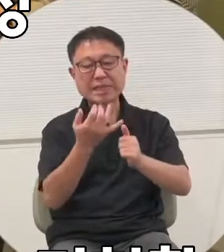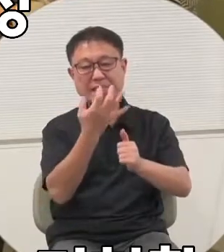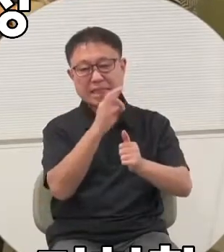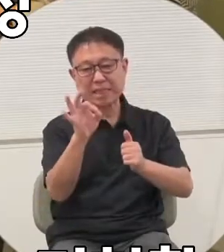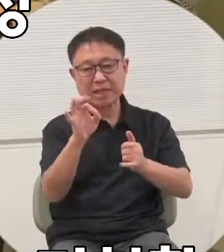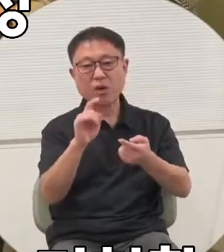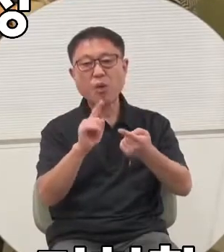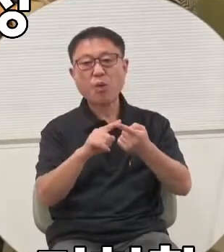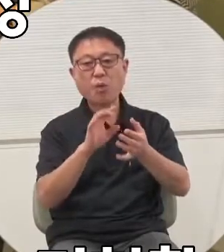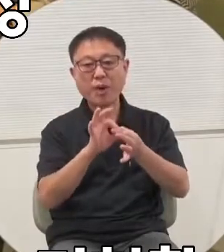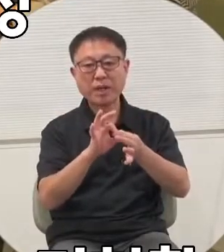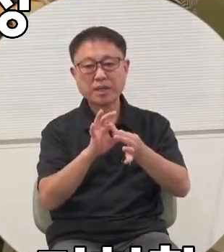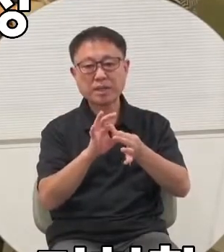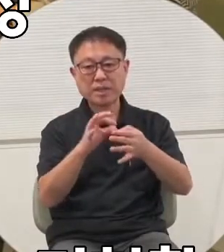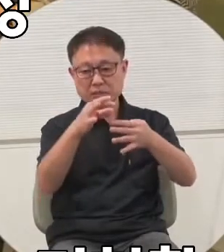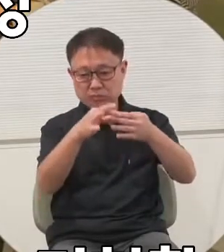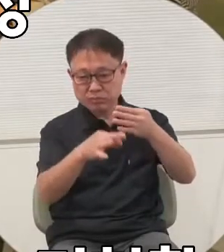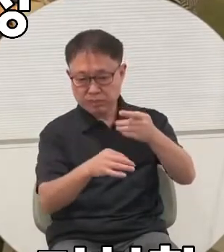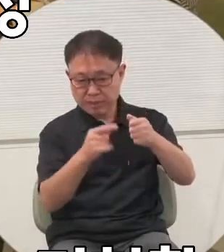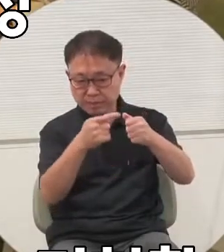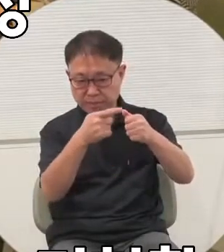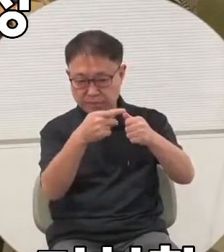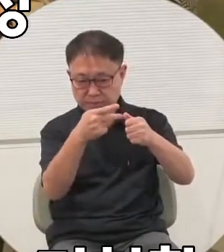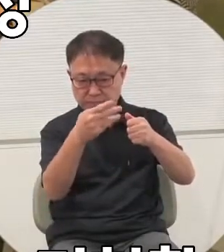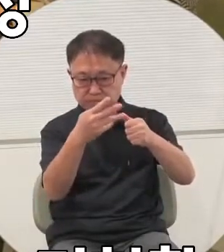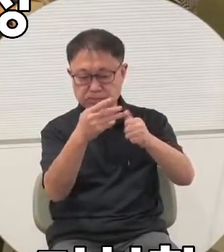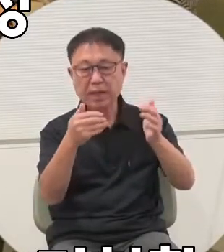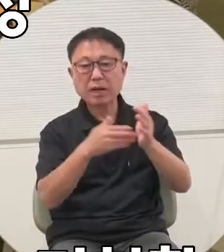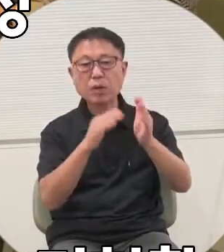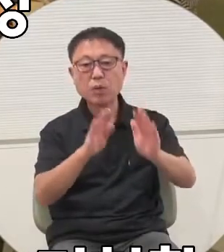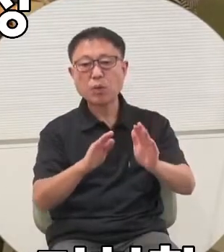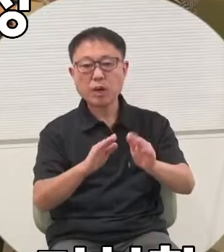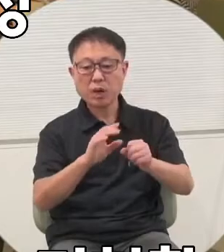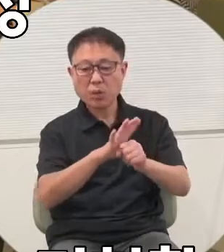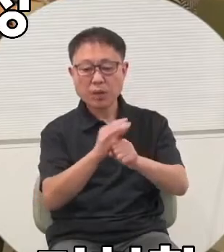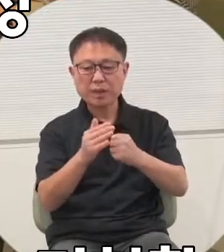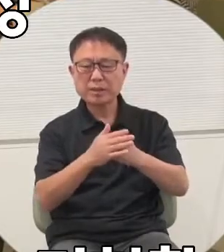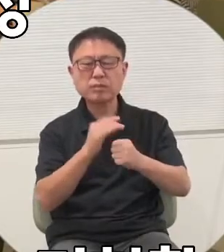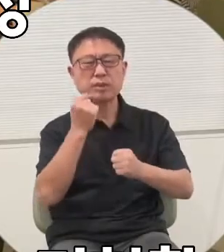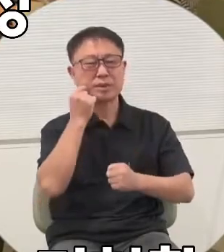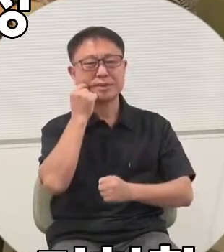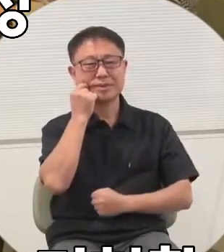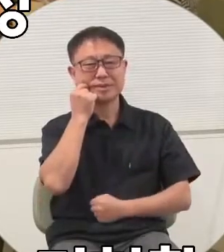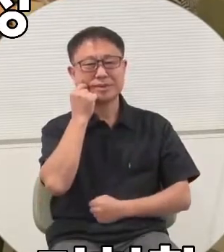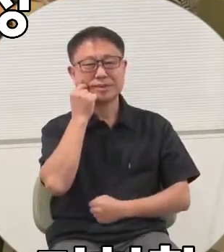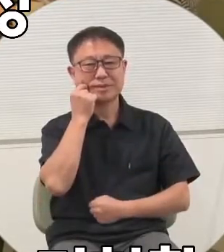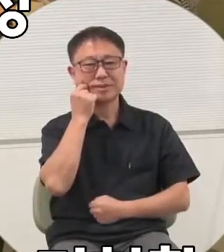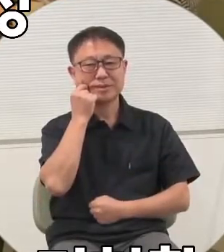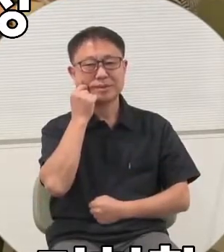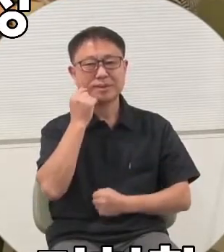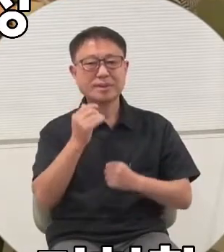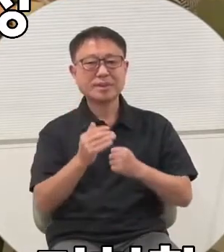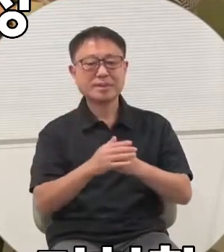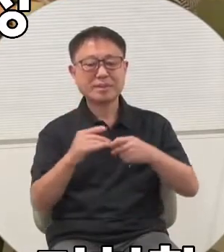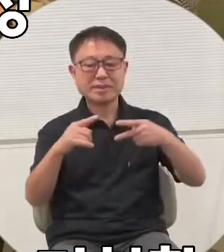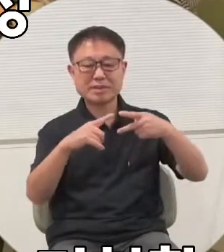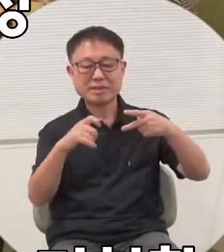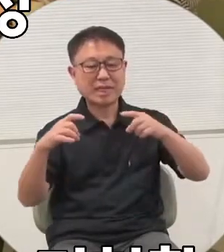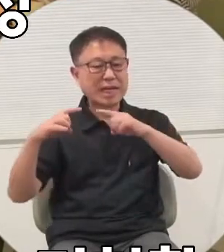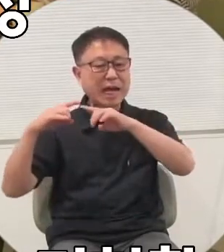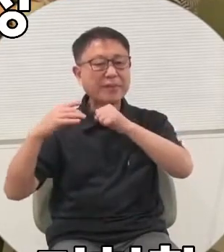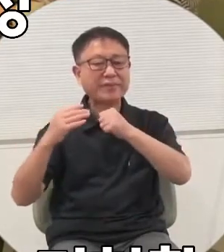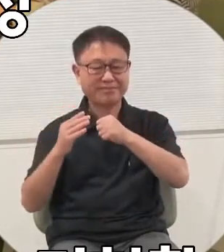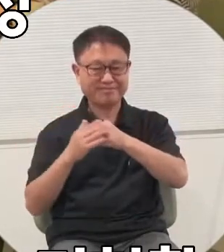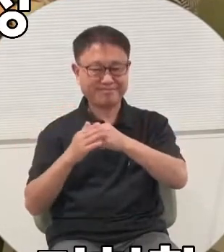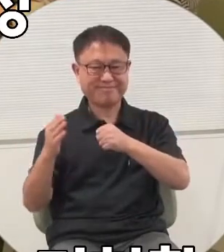보장에 관련한 마을 포럼을 한 네 차례 했거든요. 네. 올해 코로나 때문에 못했어요. 근데 서대문 공동체 라디오